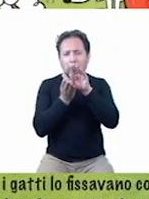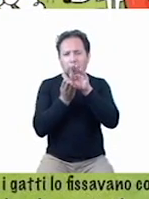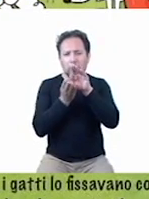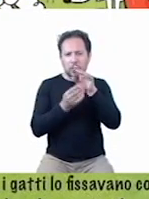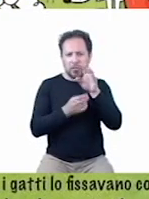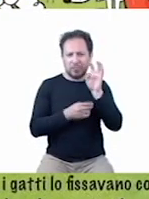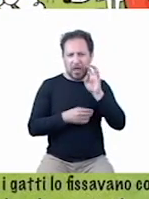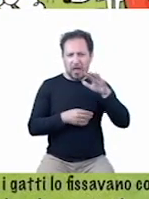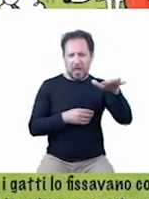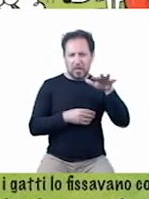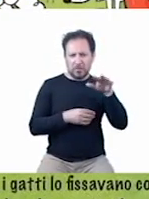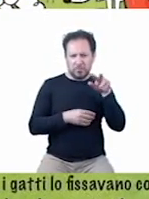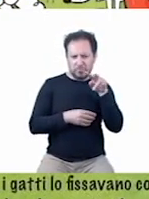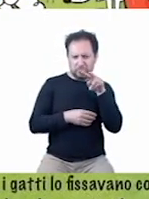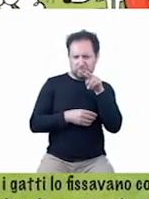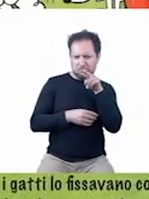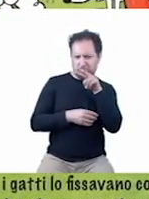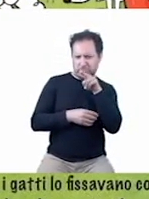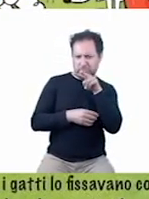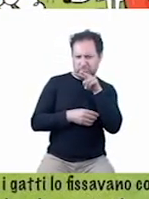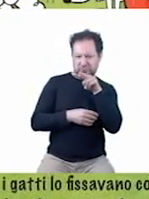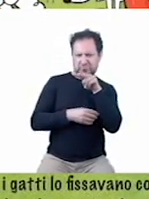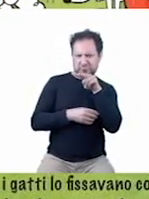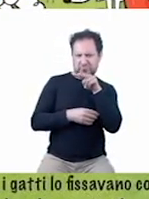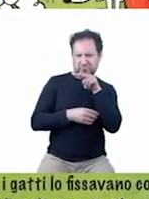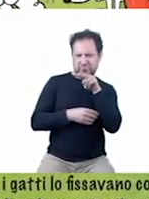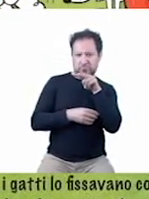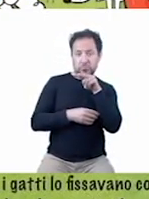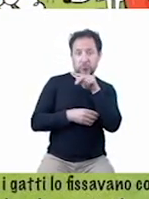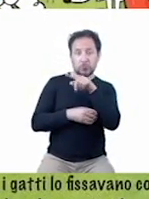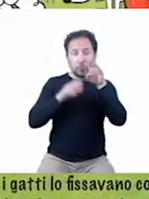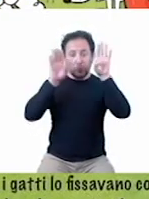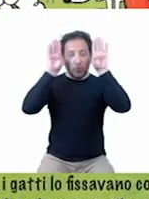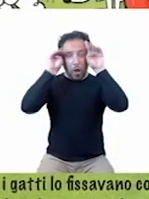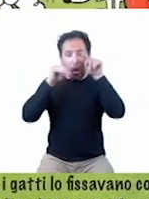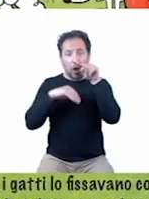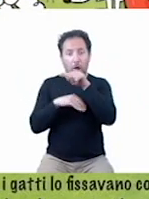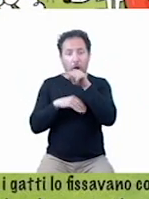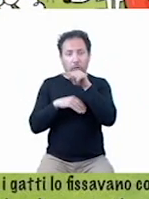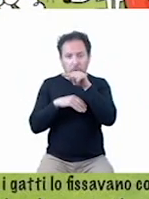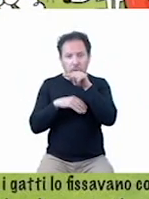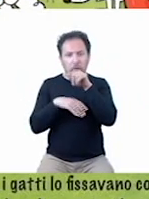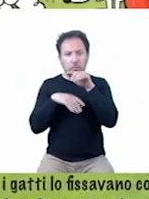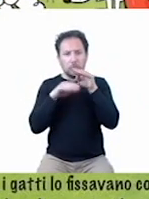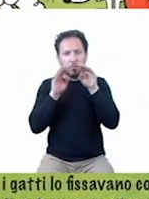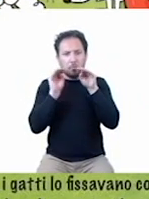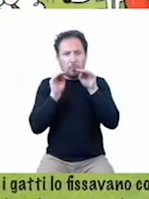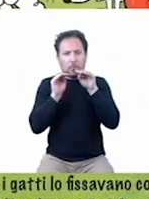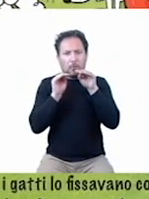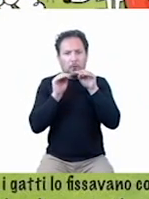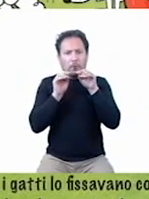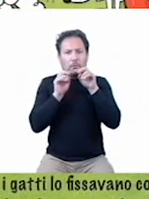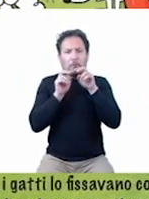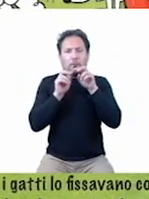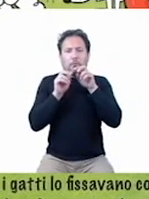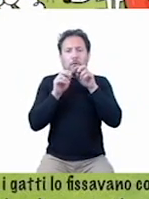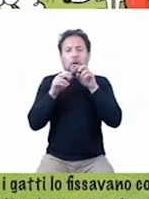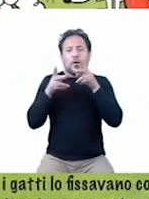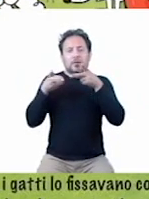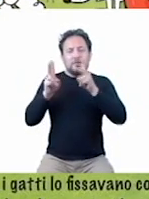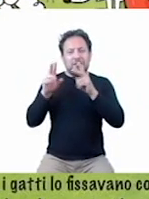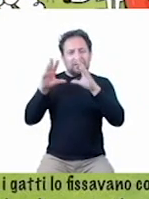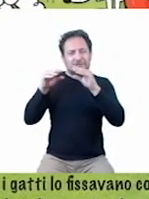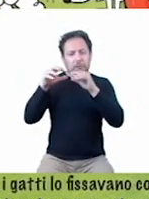Rocky trascorreva molto del suo tempo dietro la poltrona, in silenzio. Tutto quel che